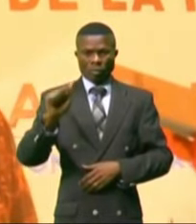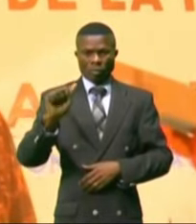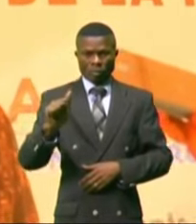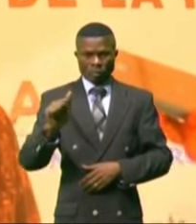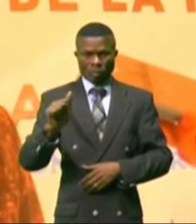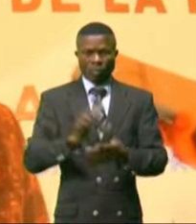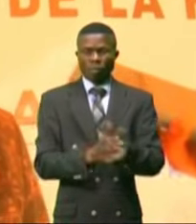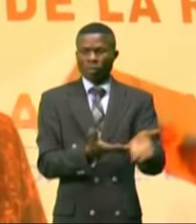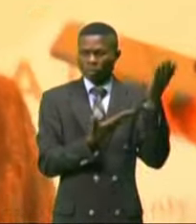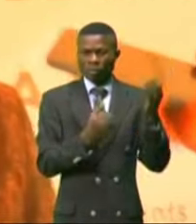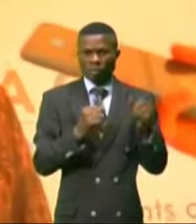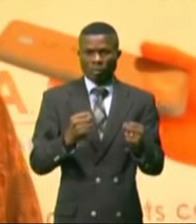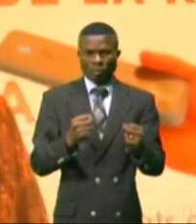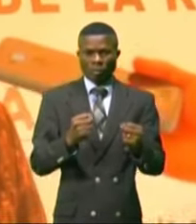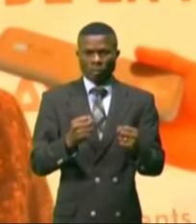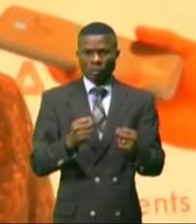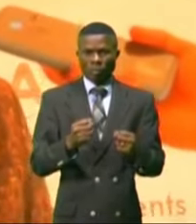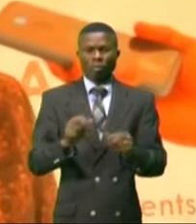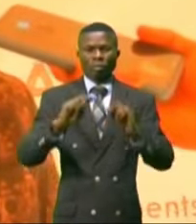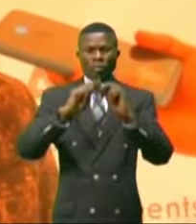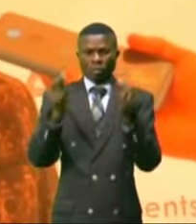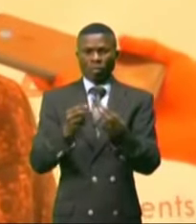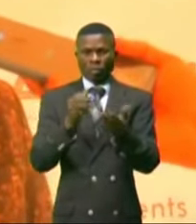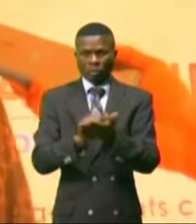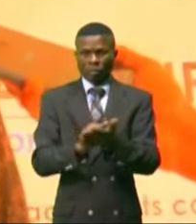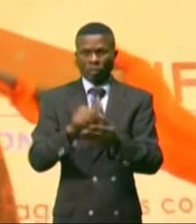très important dans le développement et